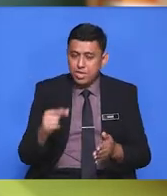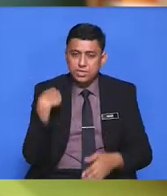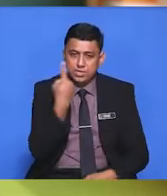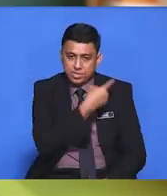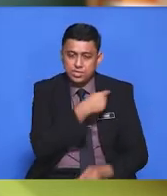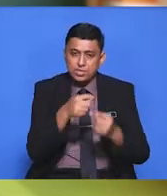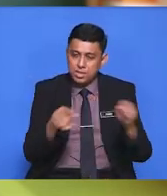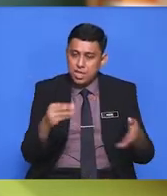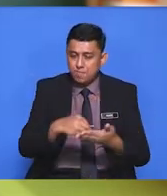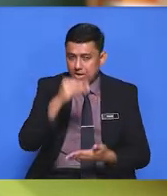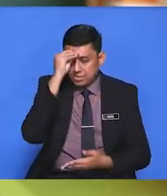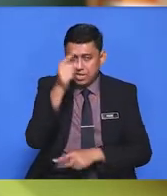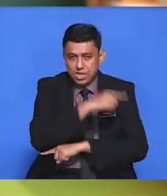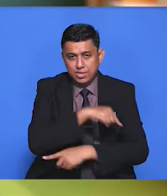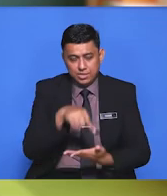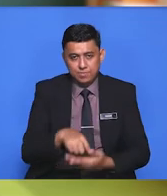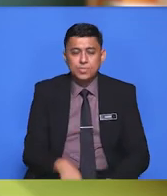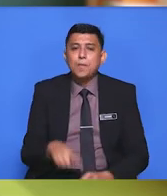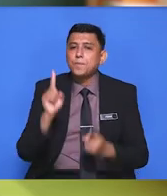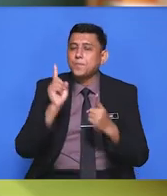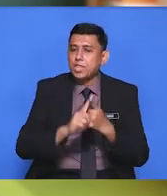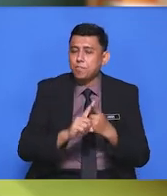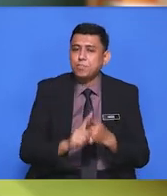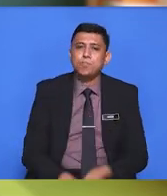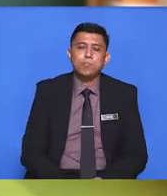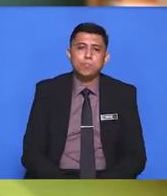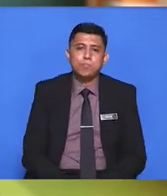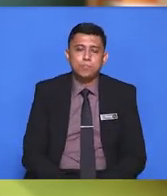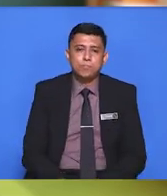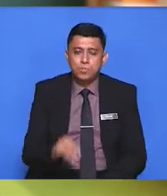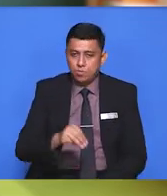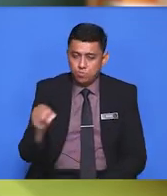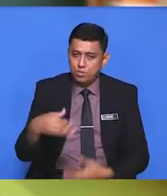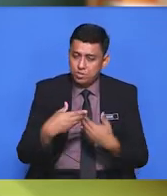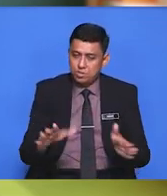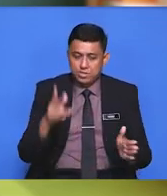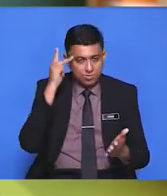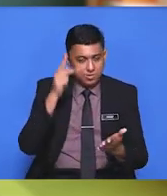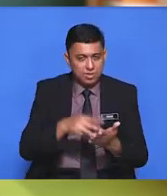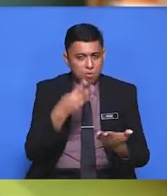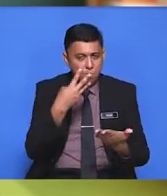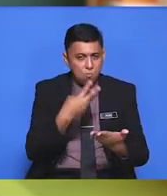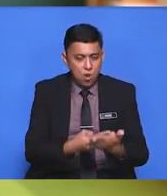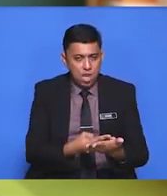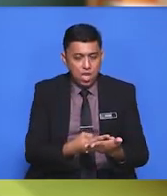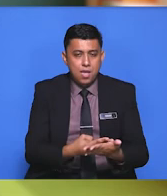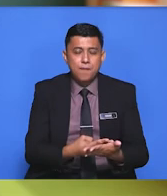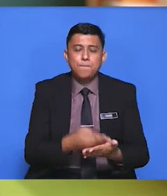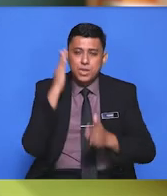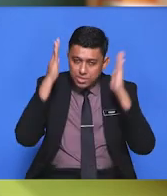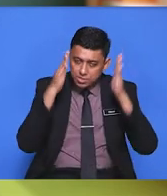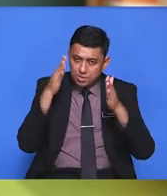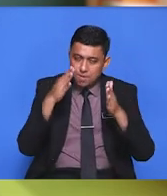belajar pada hari ini. Yang pertama, murid sudah mengenal mata wang Malaysia dalam